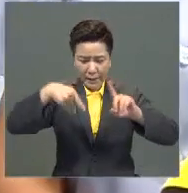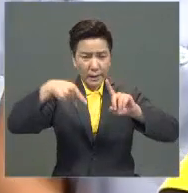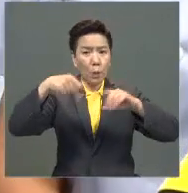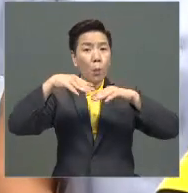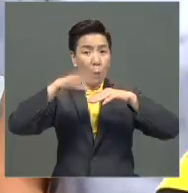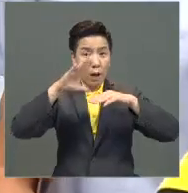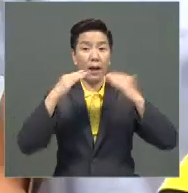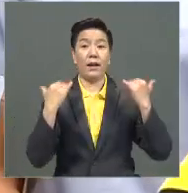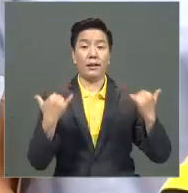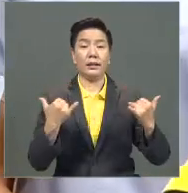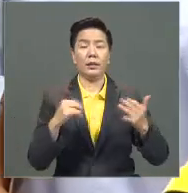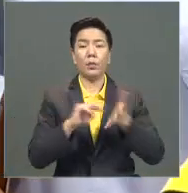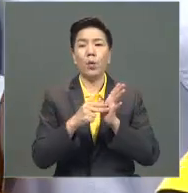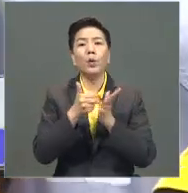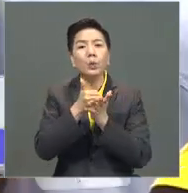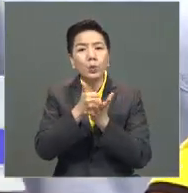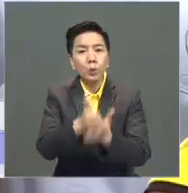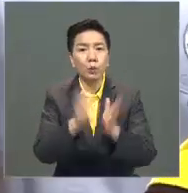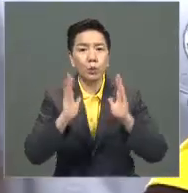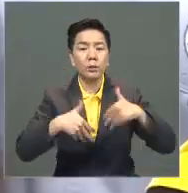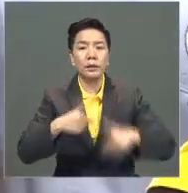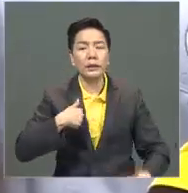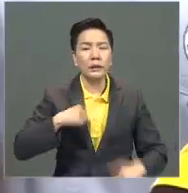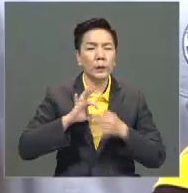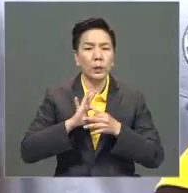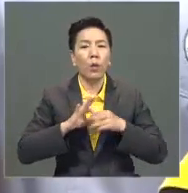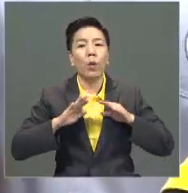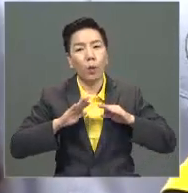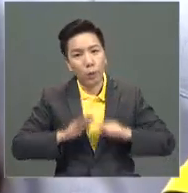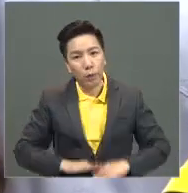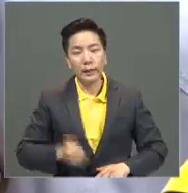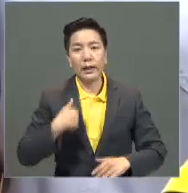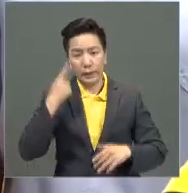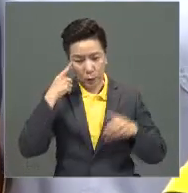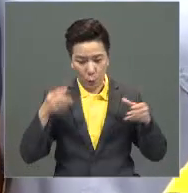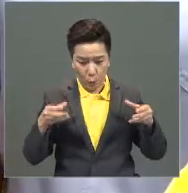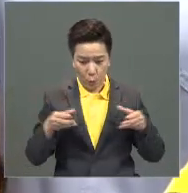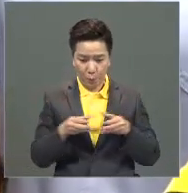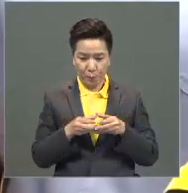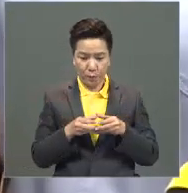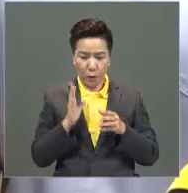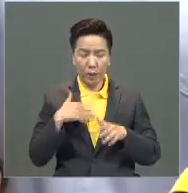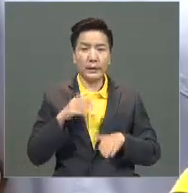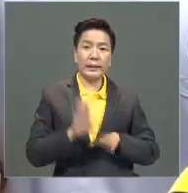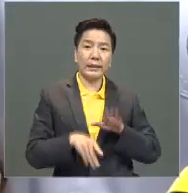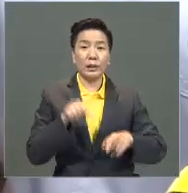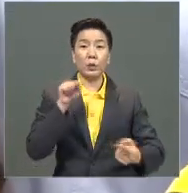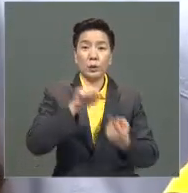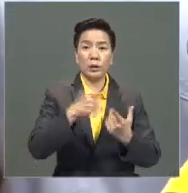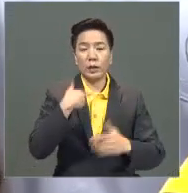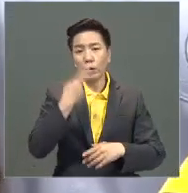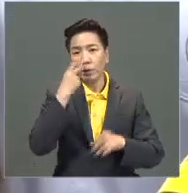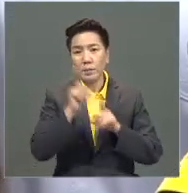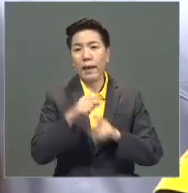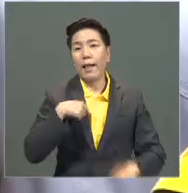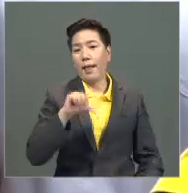ะก็จะช่วยให้ประชาชนได้หายกังวลใจนะคะแล้วก็กลุ่มที่มาเดินวันนั้นแล้วก็ใช้สแกน